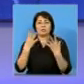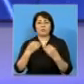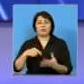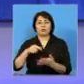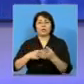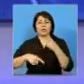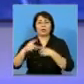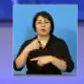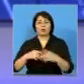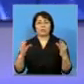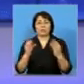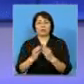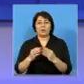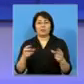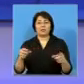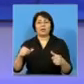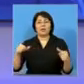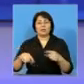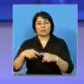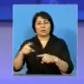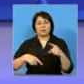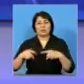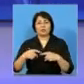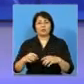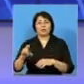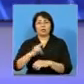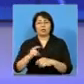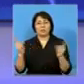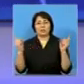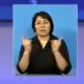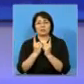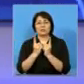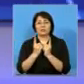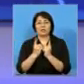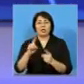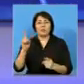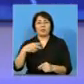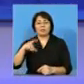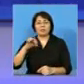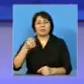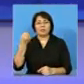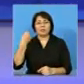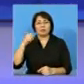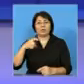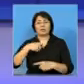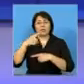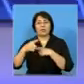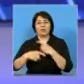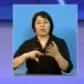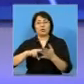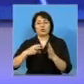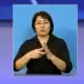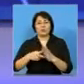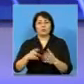oraldı. Komanda jankerler men jaqındarı ayaq topşılardı äwejaydan qarsı aldı. Birinci Liga чемпиондарының алдағы жоспар туралы